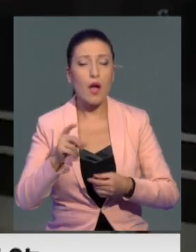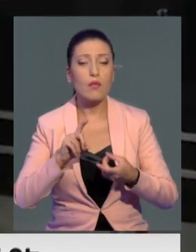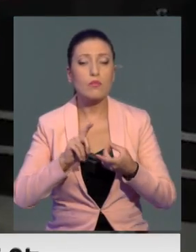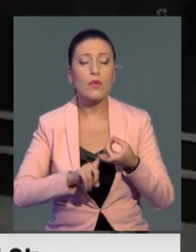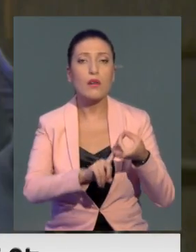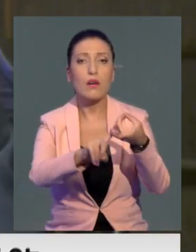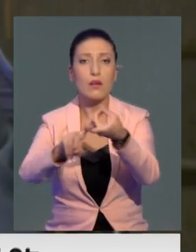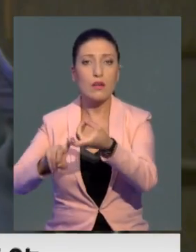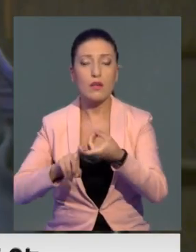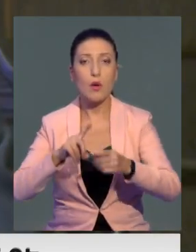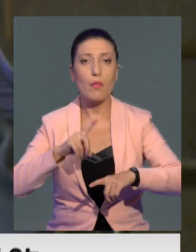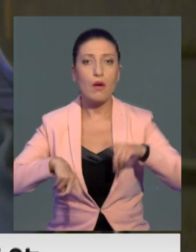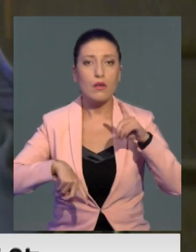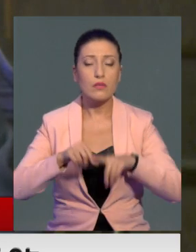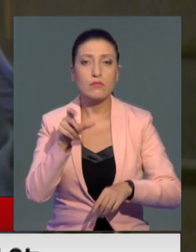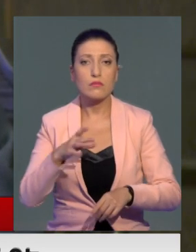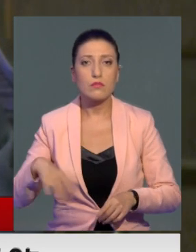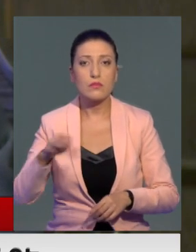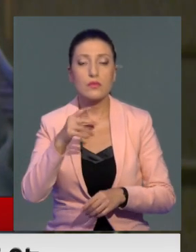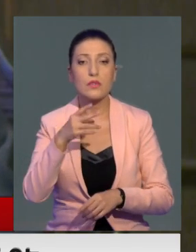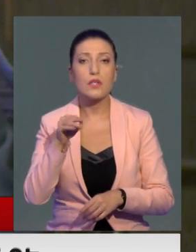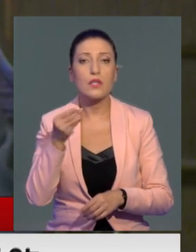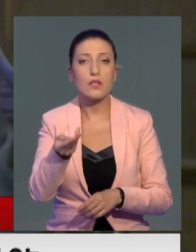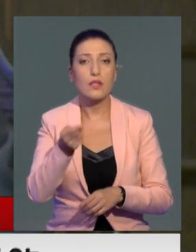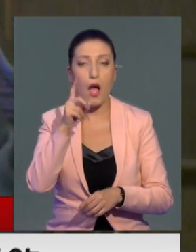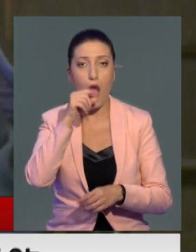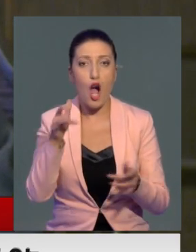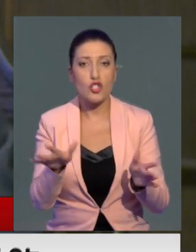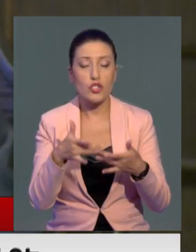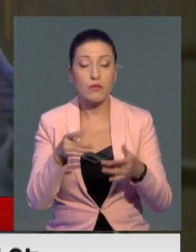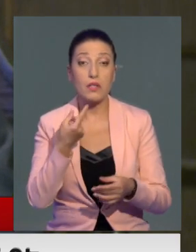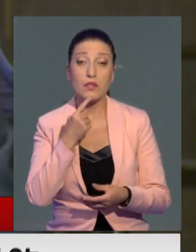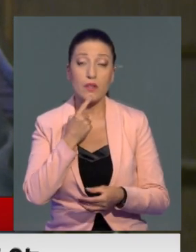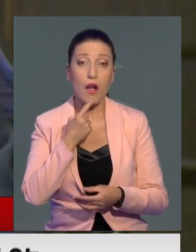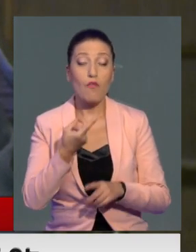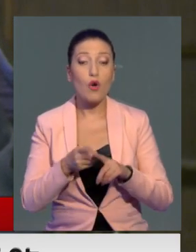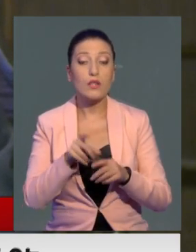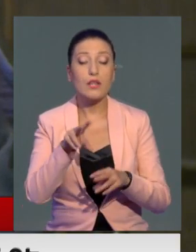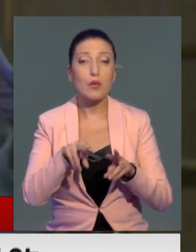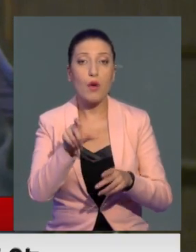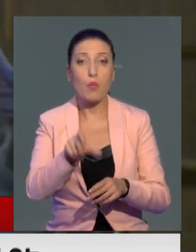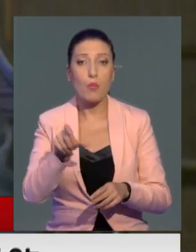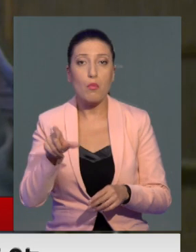անձանց բանկային հաշիվները։ Երբ առկա են բավարար կասկածներ, որ նշված անձինք մասնակցել,